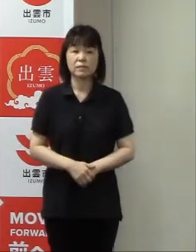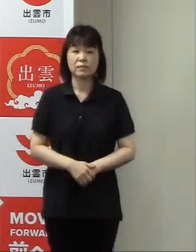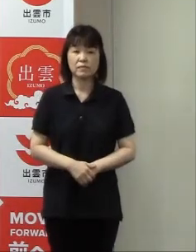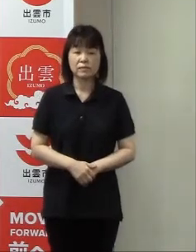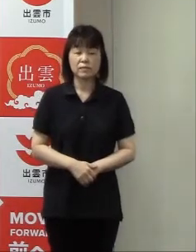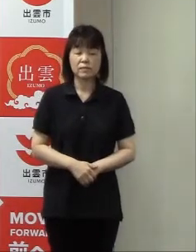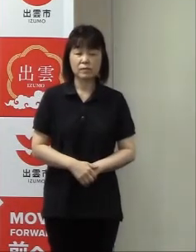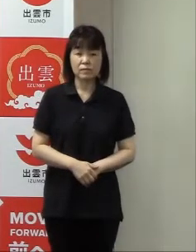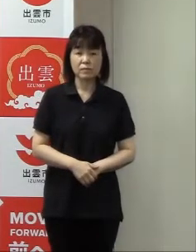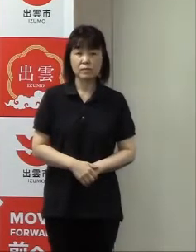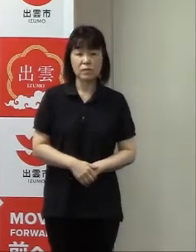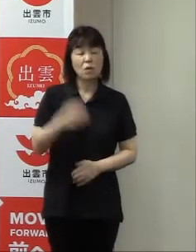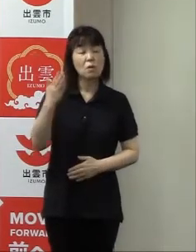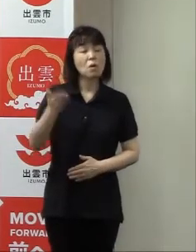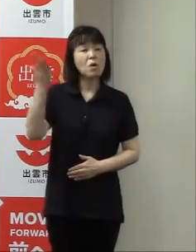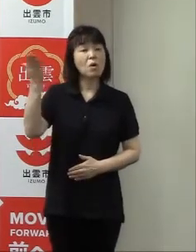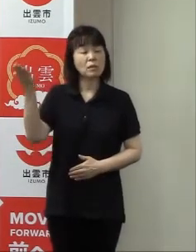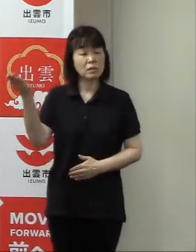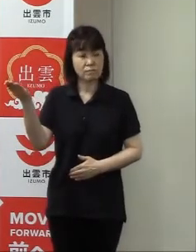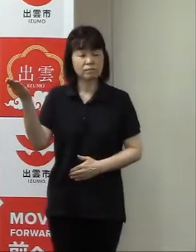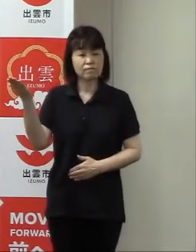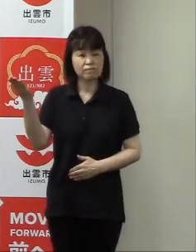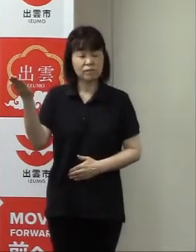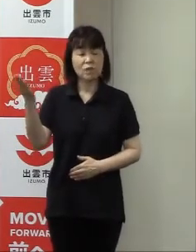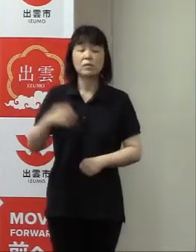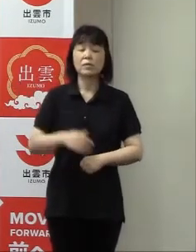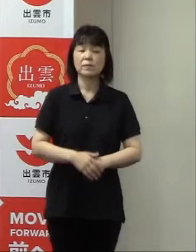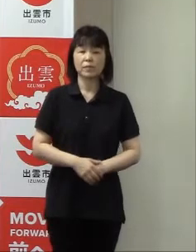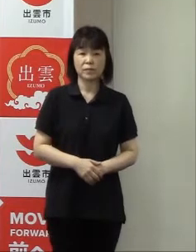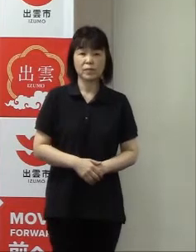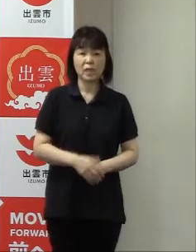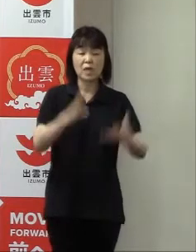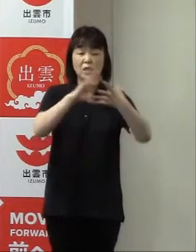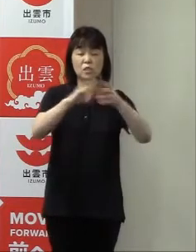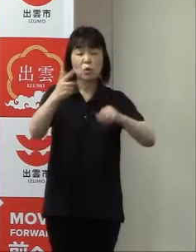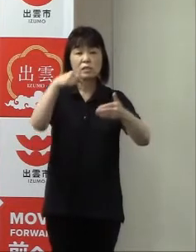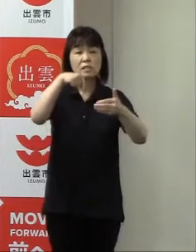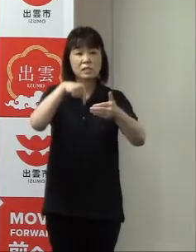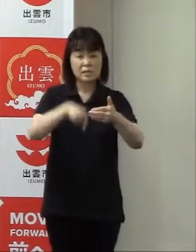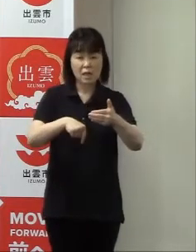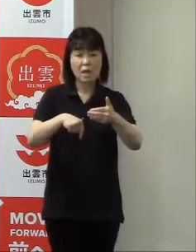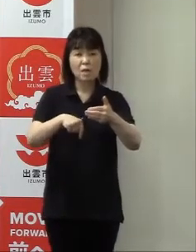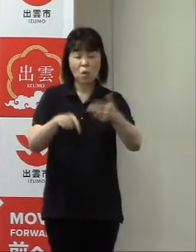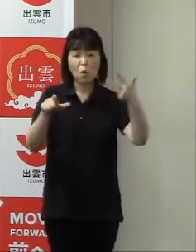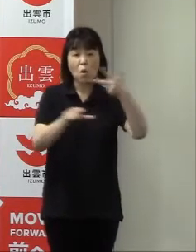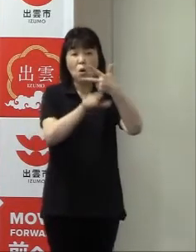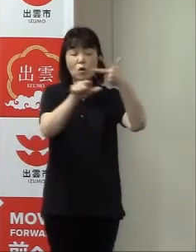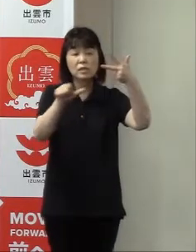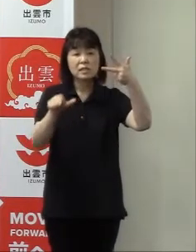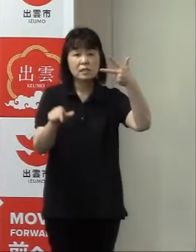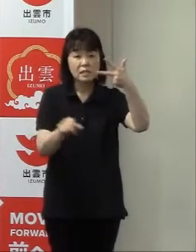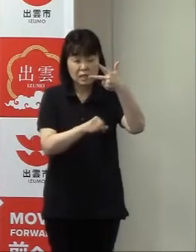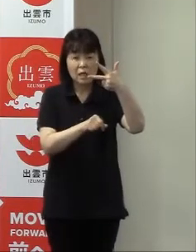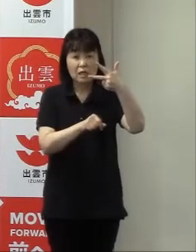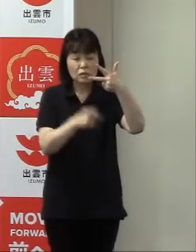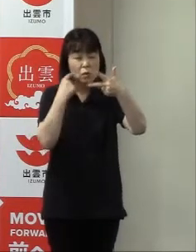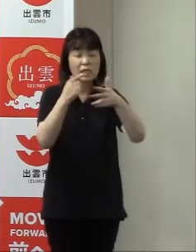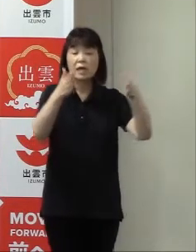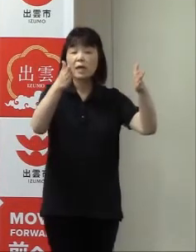このモニターで表示をしておりますが、出雲市でも先月4月の1ヶ月間